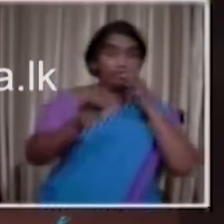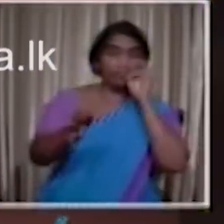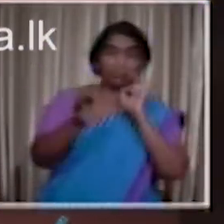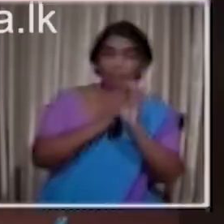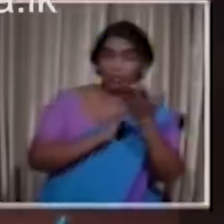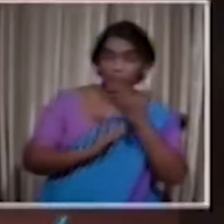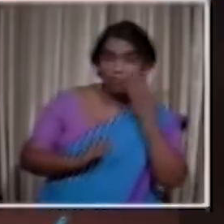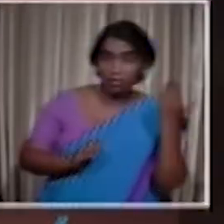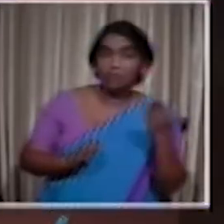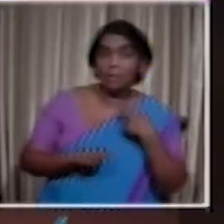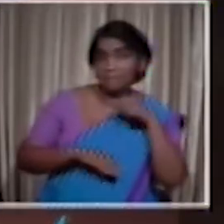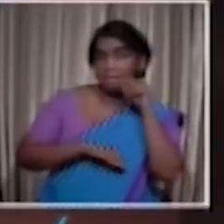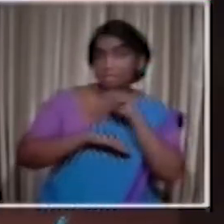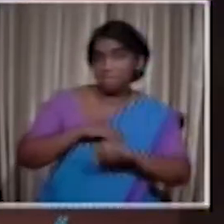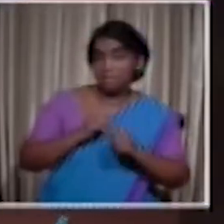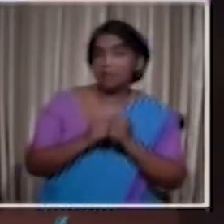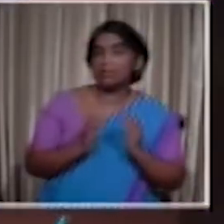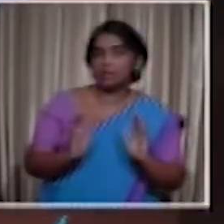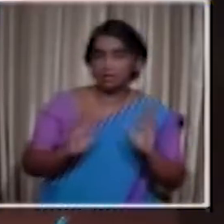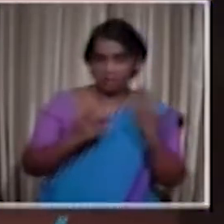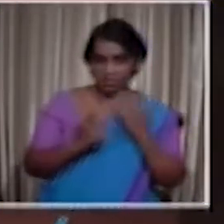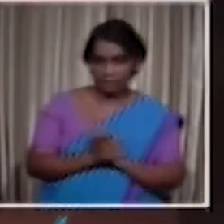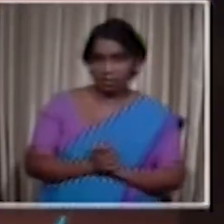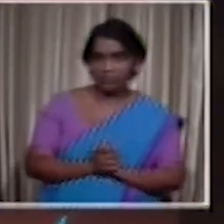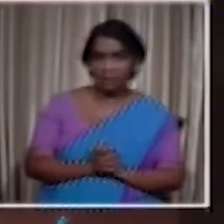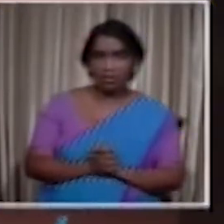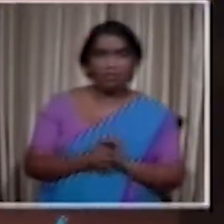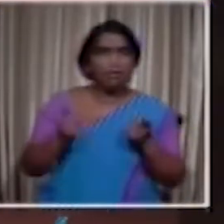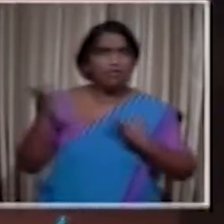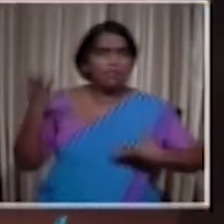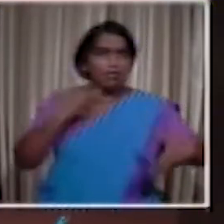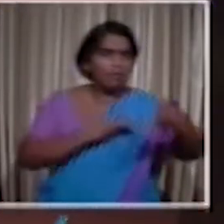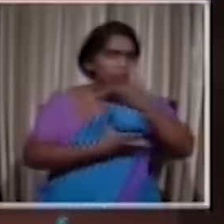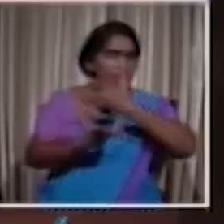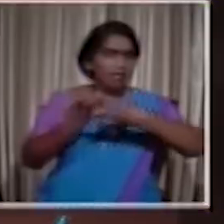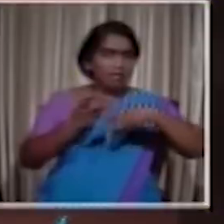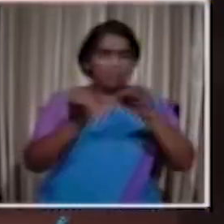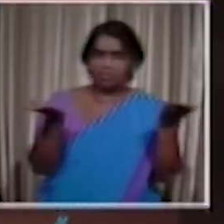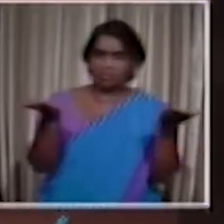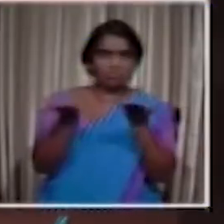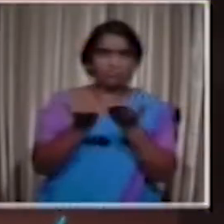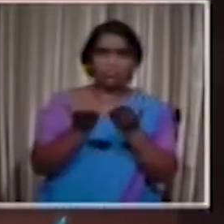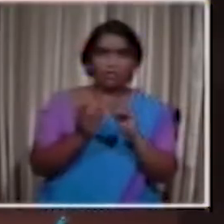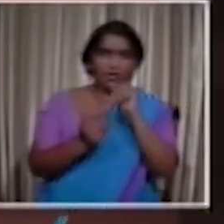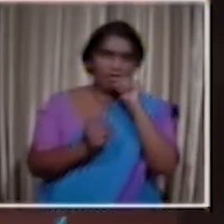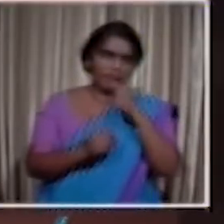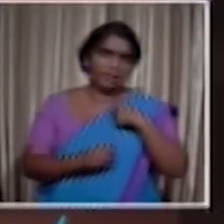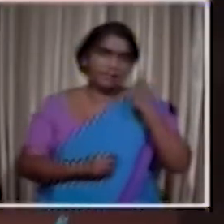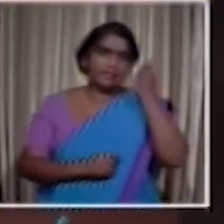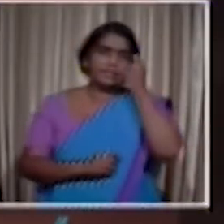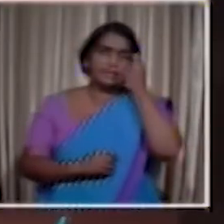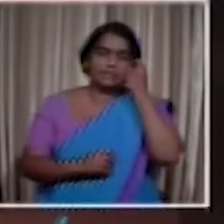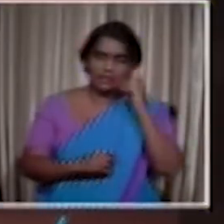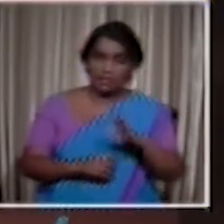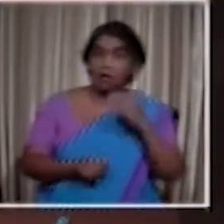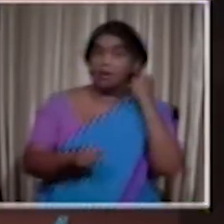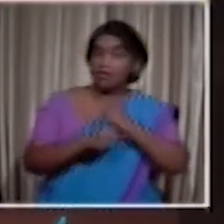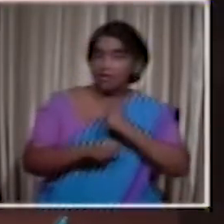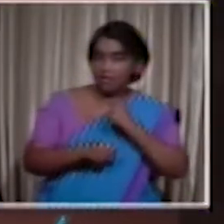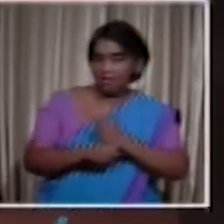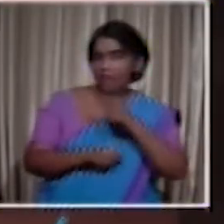පුළුවන් මෙම සැලස්මක් දියත් වෙලා තියෙනවා කියලා. එතන මේ ඔක්කොම එකට සම්පින්නේ කරලා බලපුවාම අපිට සාධාරණ සැකයක් තිබෙනවා.